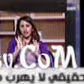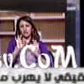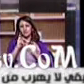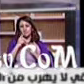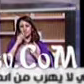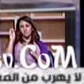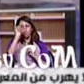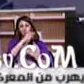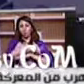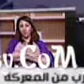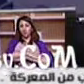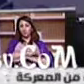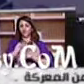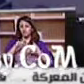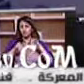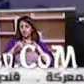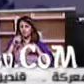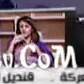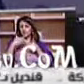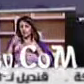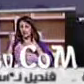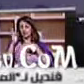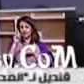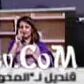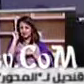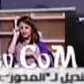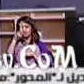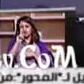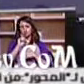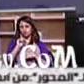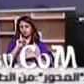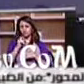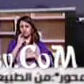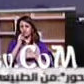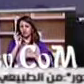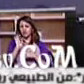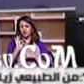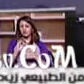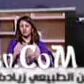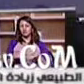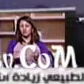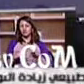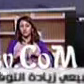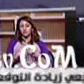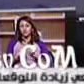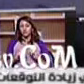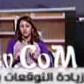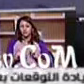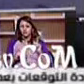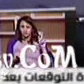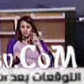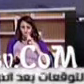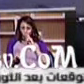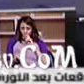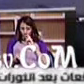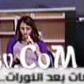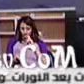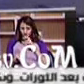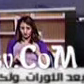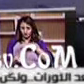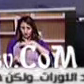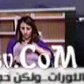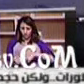ده كلام محترم جدا كلام محترم وارجو من السلطه ان هي كمان تتفهم انه خليني بس للتوضيح انا بيقولوا لي في الكنترول ان الكلام